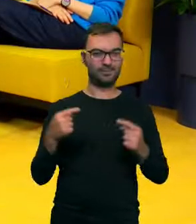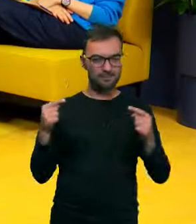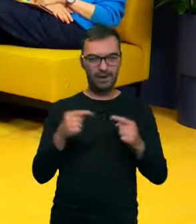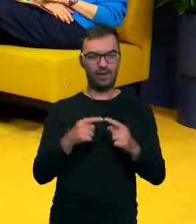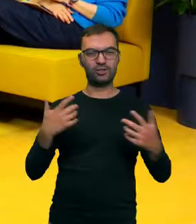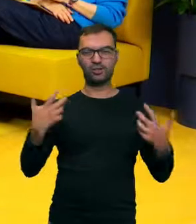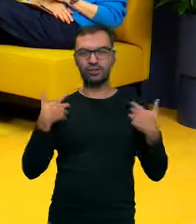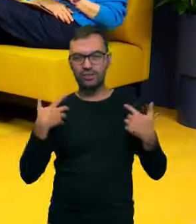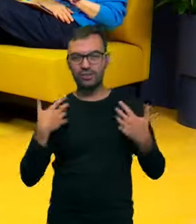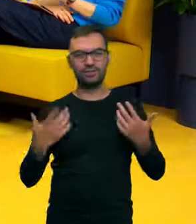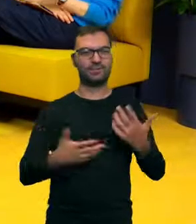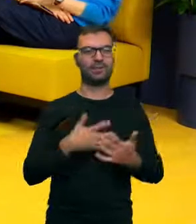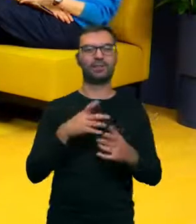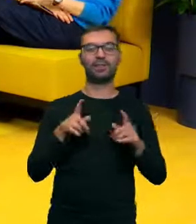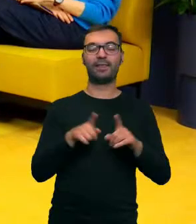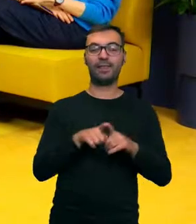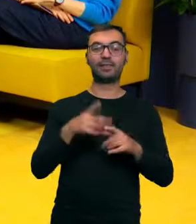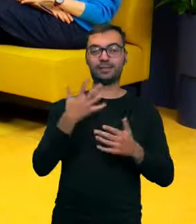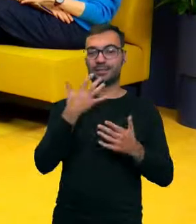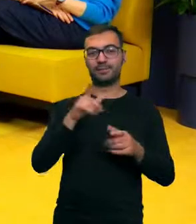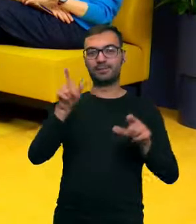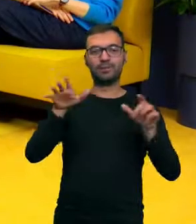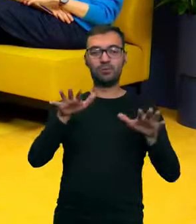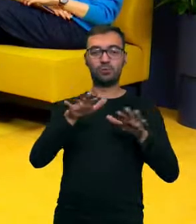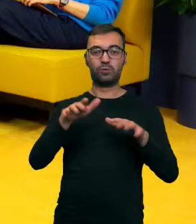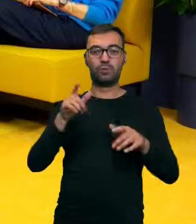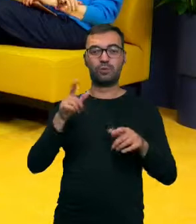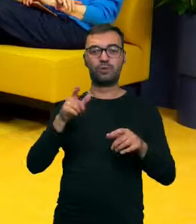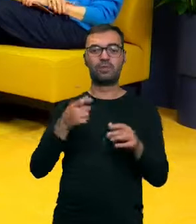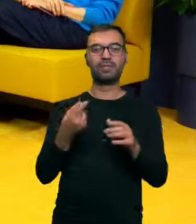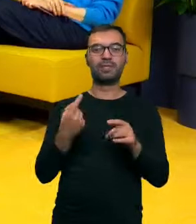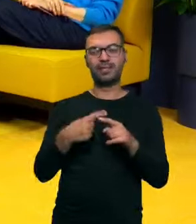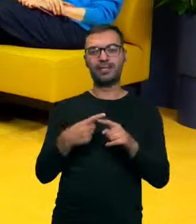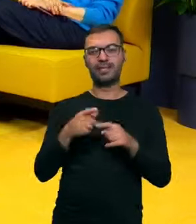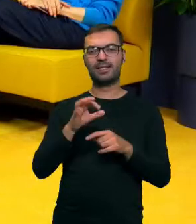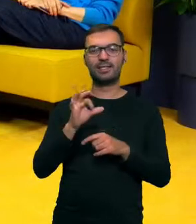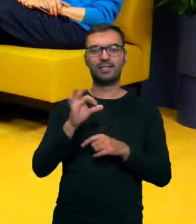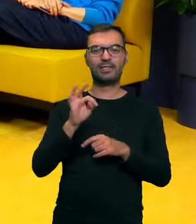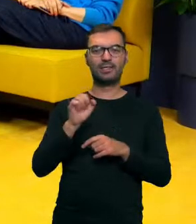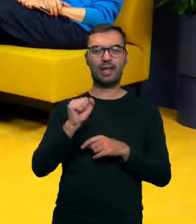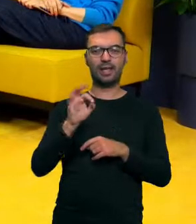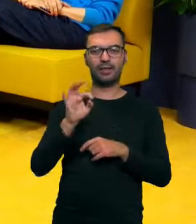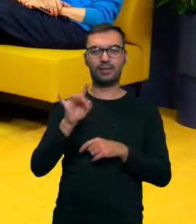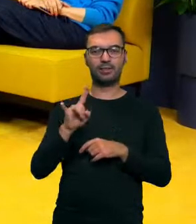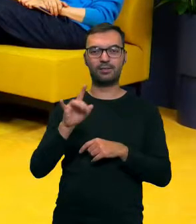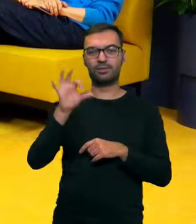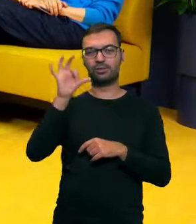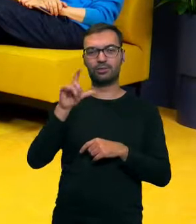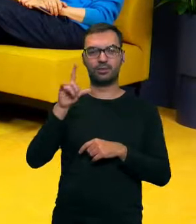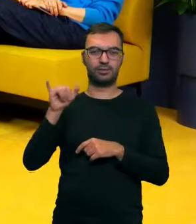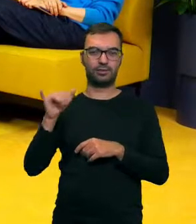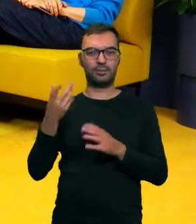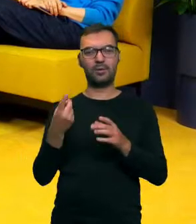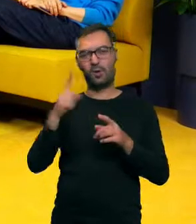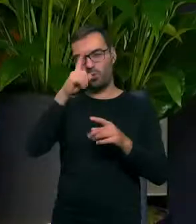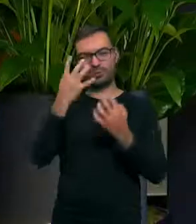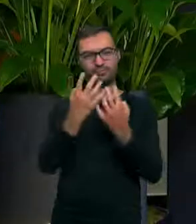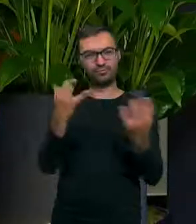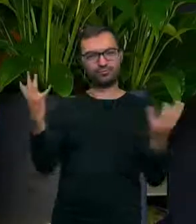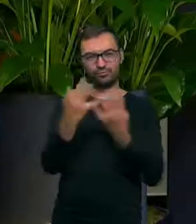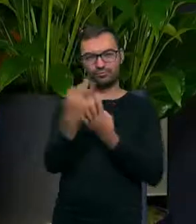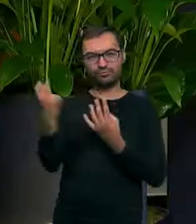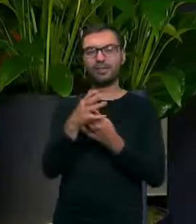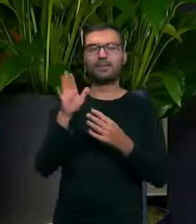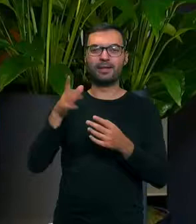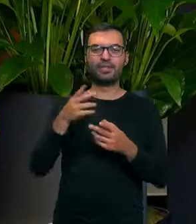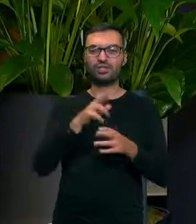na poziomie statystów. I też, żeby ci statyści się jakoś ruszali, żeby oni też mieli swoje rekwizyty z